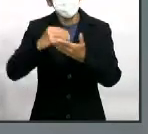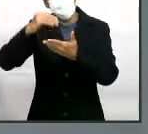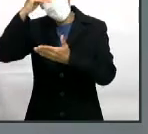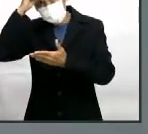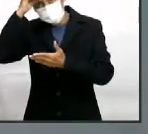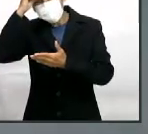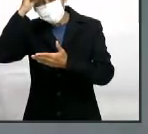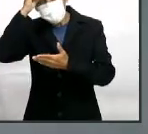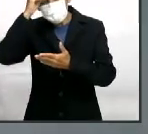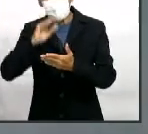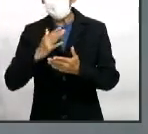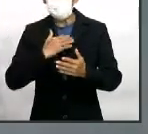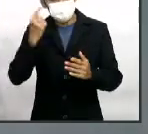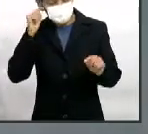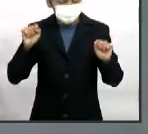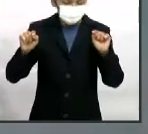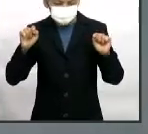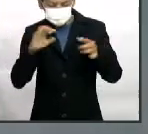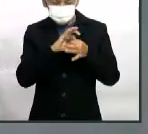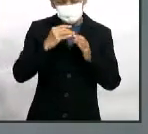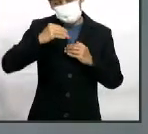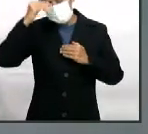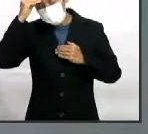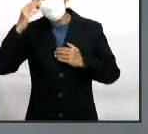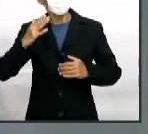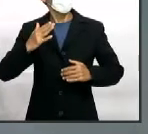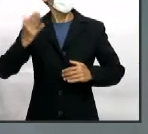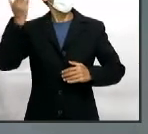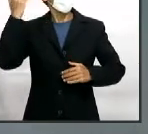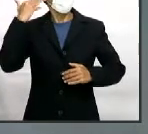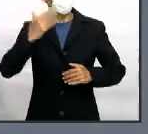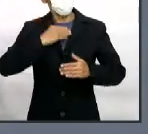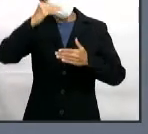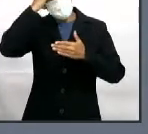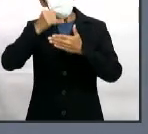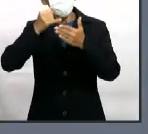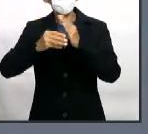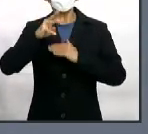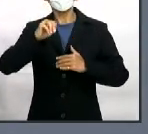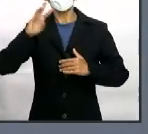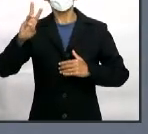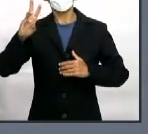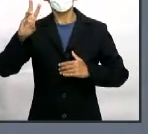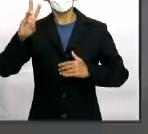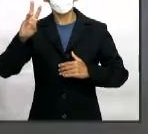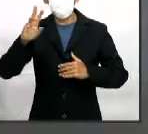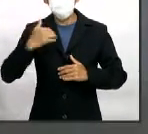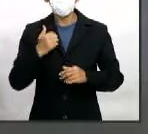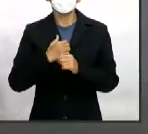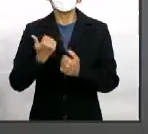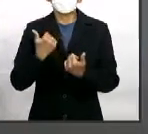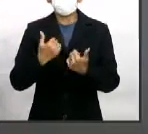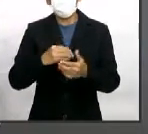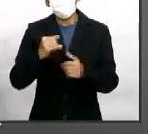รียนอันนี้มันเป็นช่วงที่เราต้องเลือกละโดยเฉพาะเมื่อตอนผมจบป.6เนี่ยผมติดที่ธรรมศ